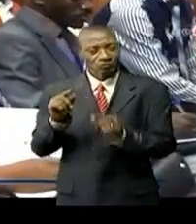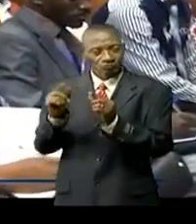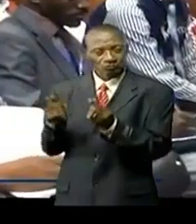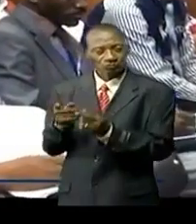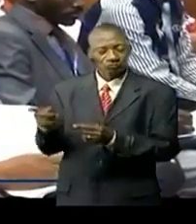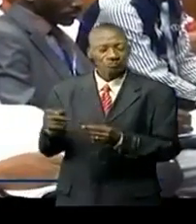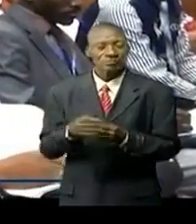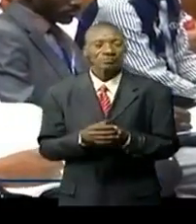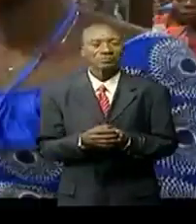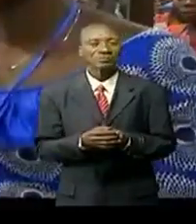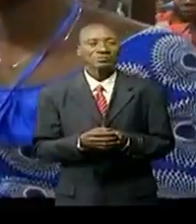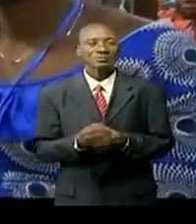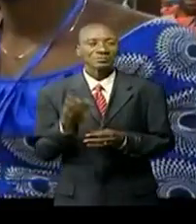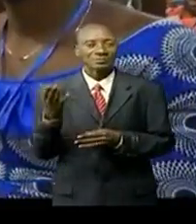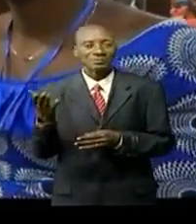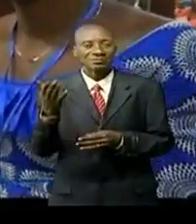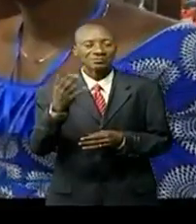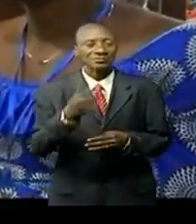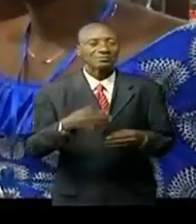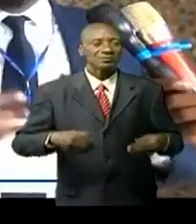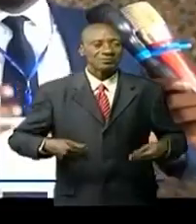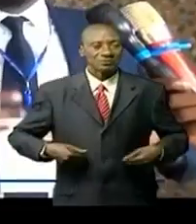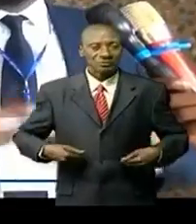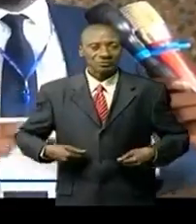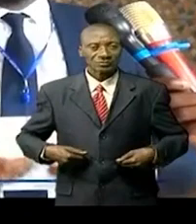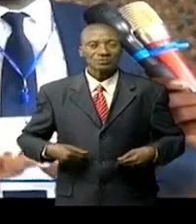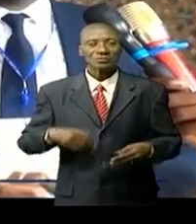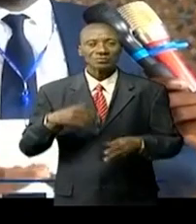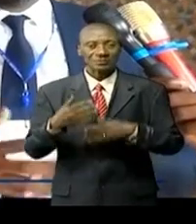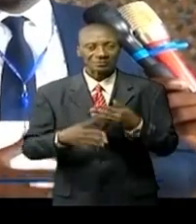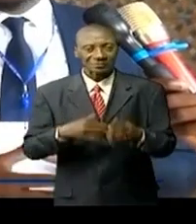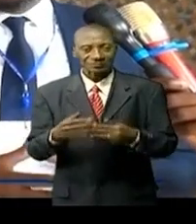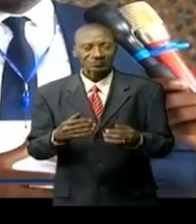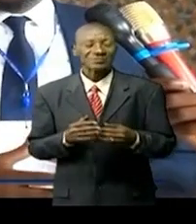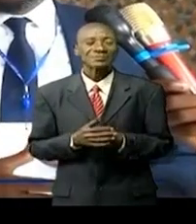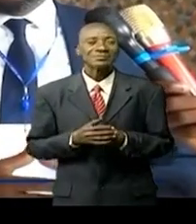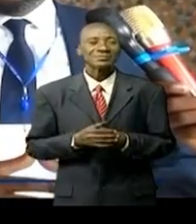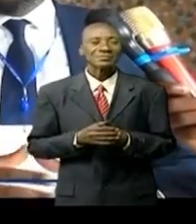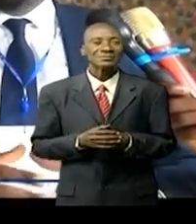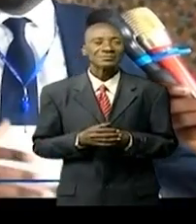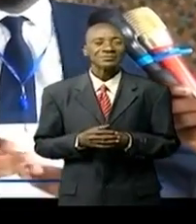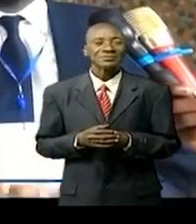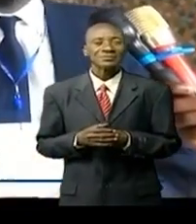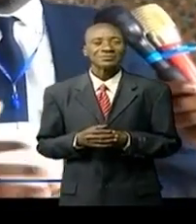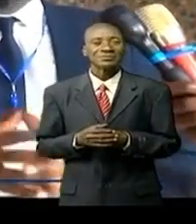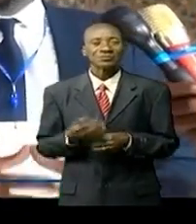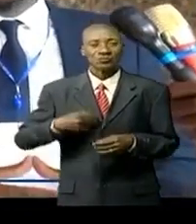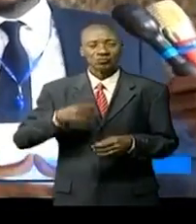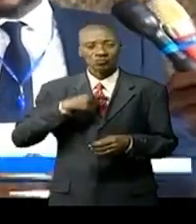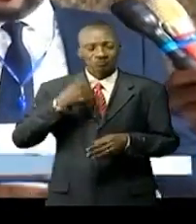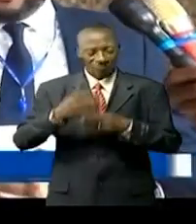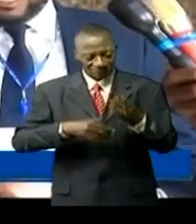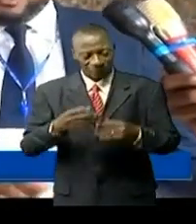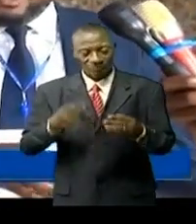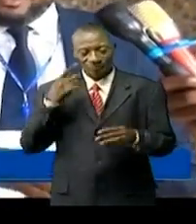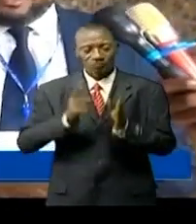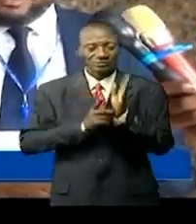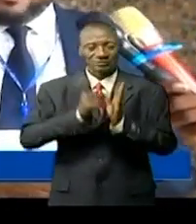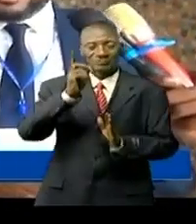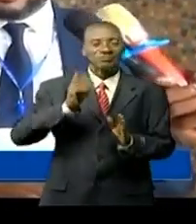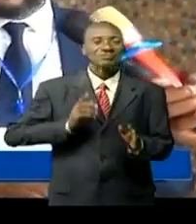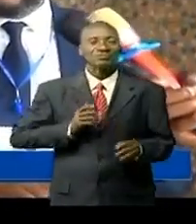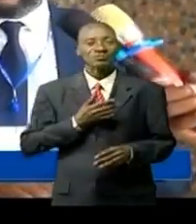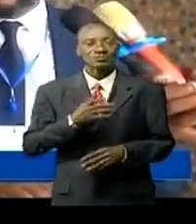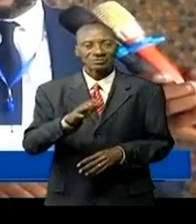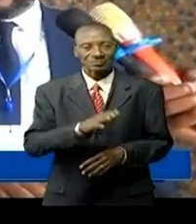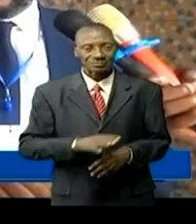part interpellé les jeunes. Nous devons travailler sur la personne. Parce que pour développer les pays, il faut d'abord